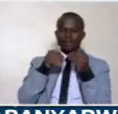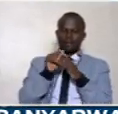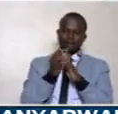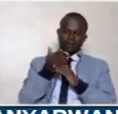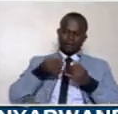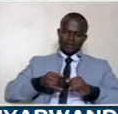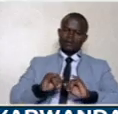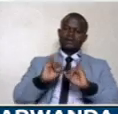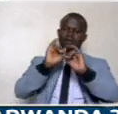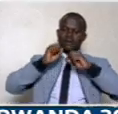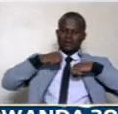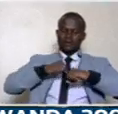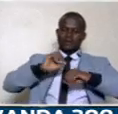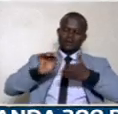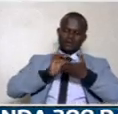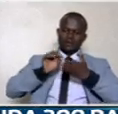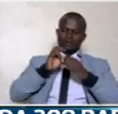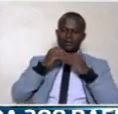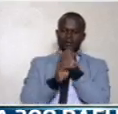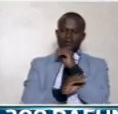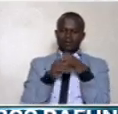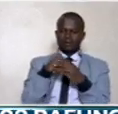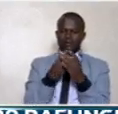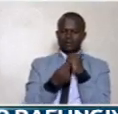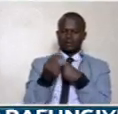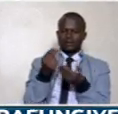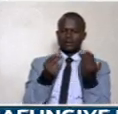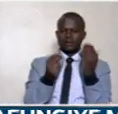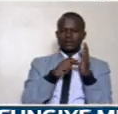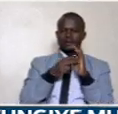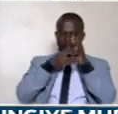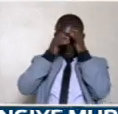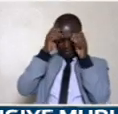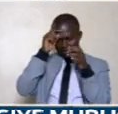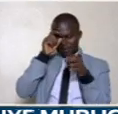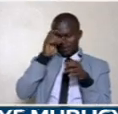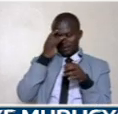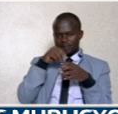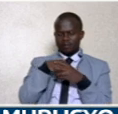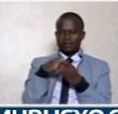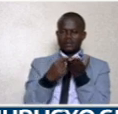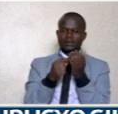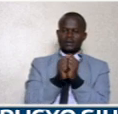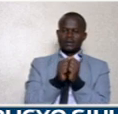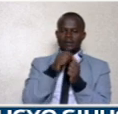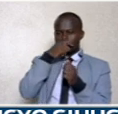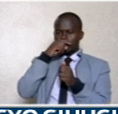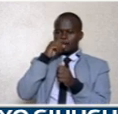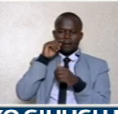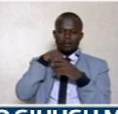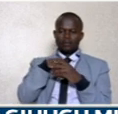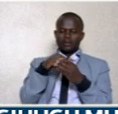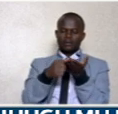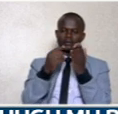bikorwa ry'amasezerano y'ubwumvikane yashyizweho umukono n'abakuru b'ibihugu byombi. Ni ukuvuga Perezida Paul Kagame ku ruhande rw'u Rwanda ndetse na Yoweri Kaguta Museveni ku ruhande rwa